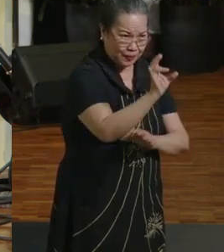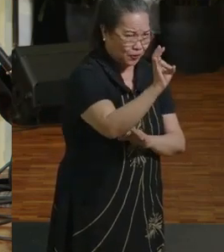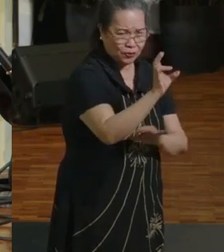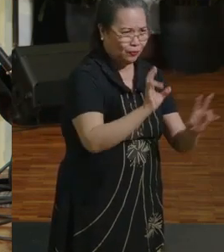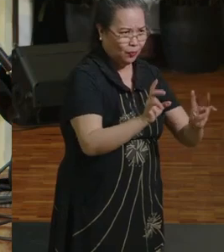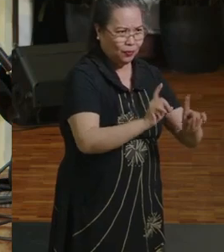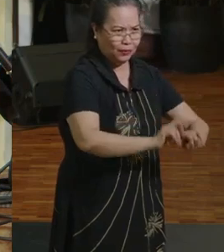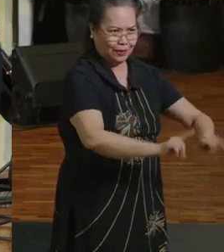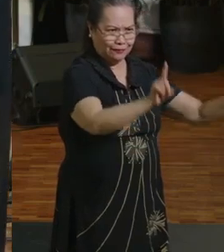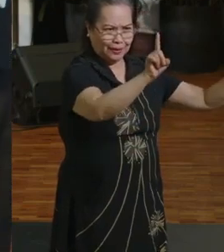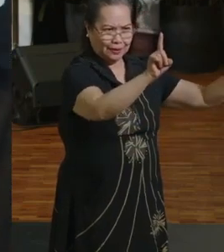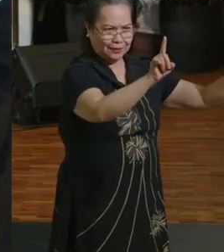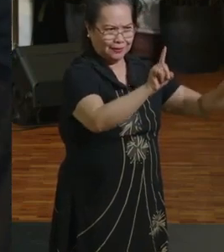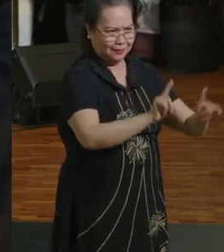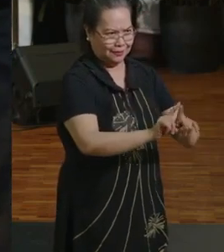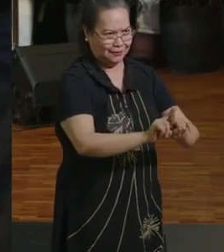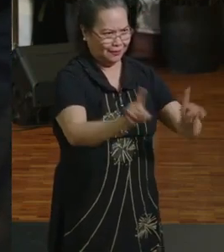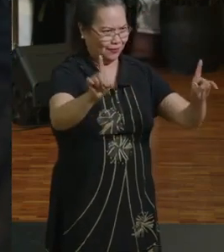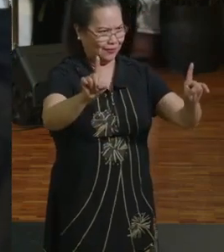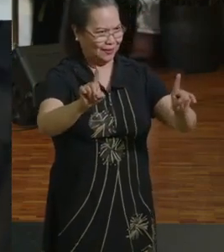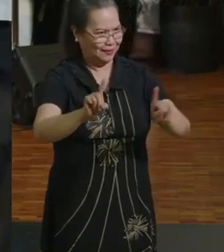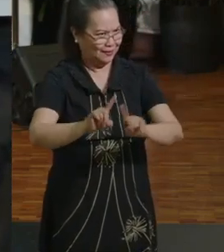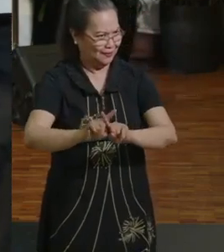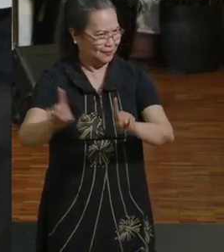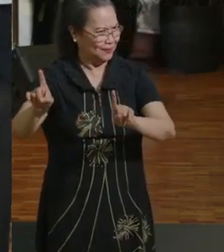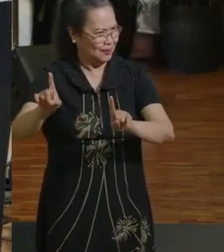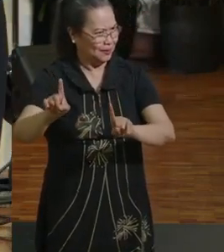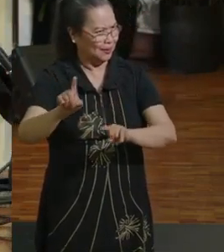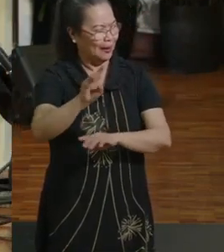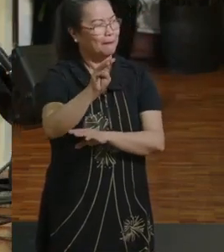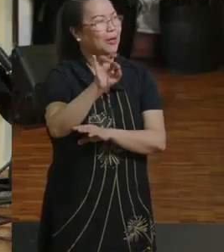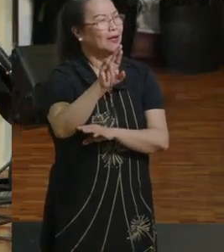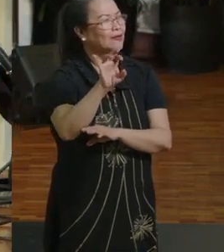Hindi din dito si Mary na kapatid ni Martha.